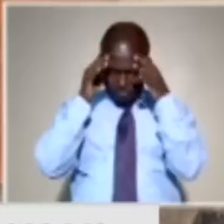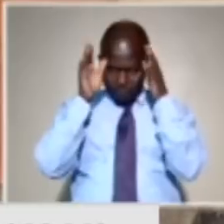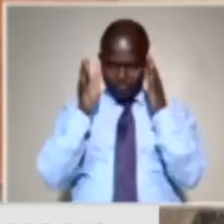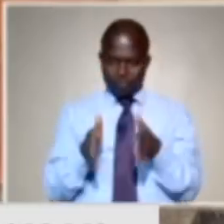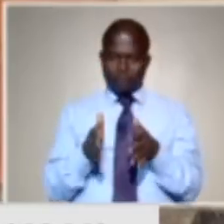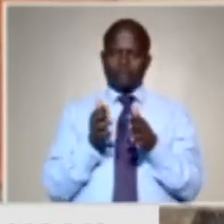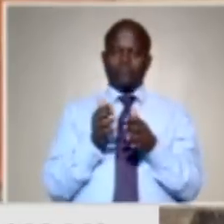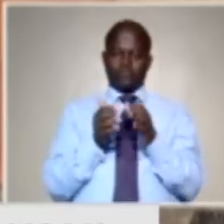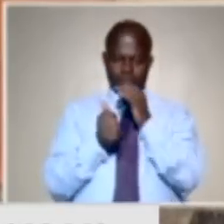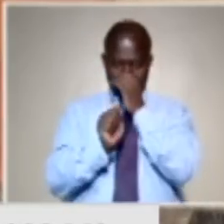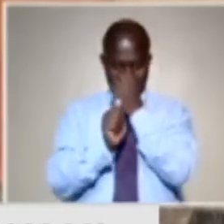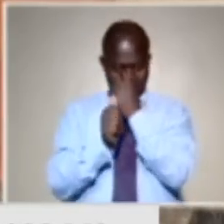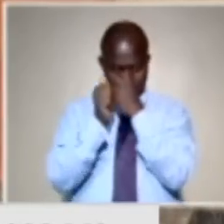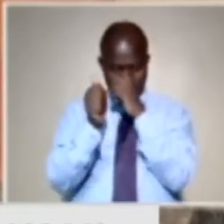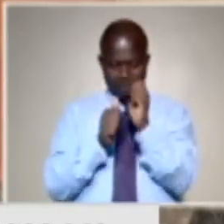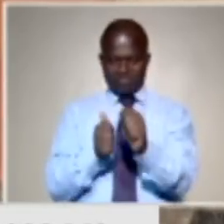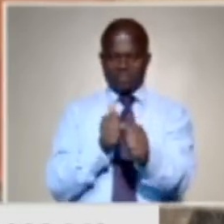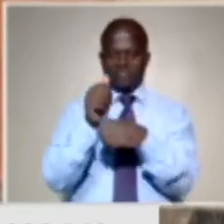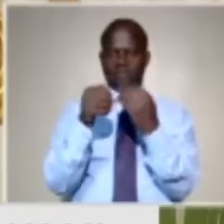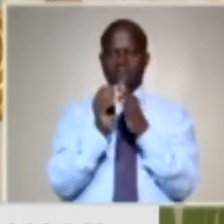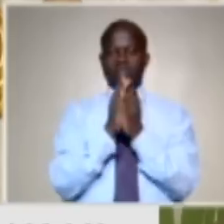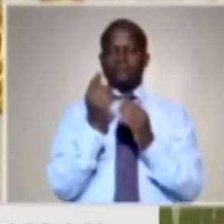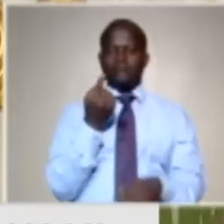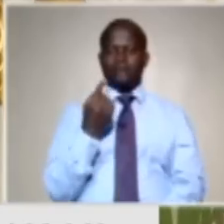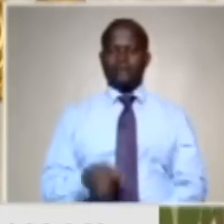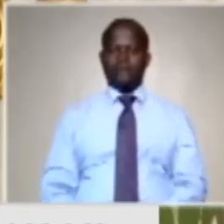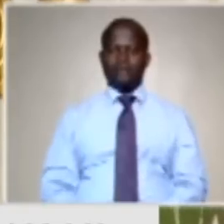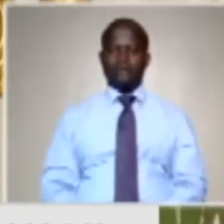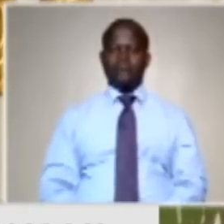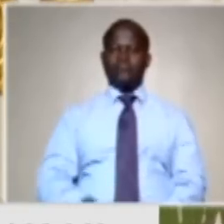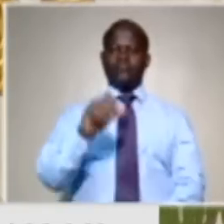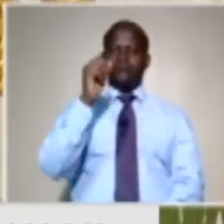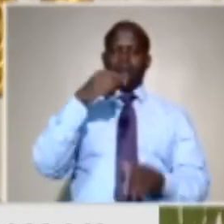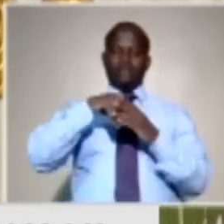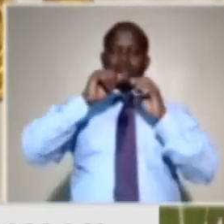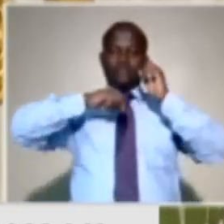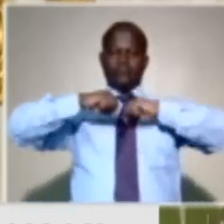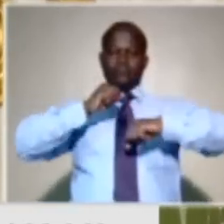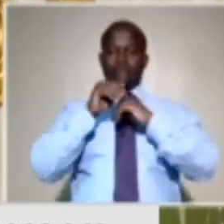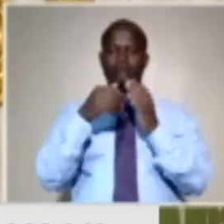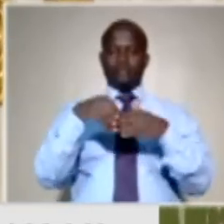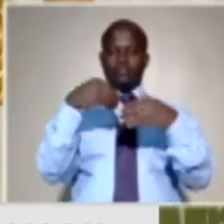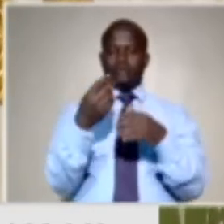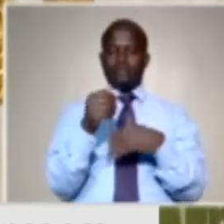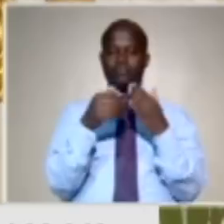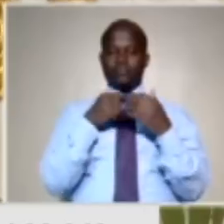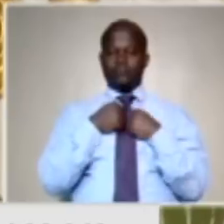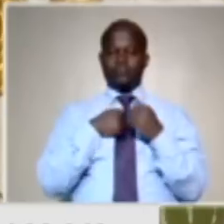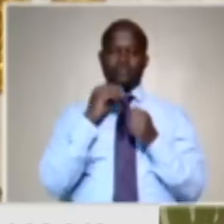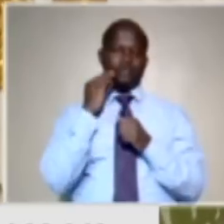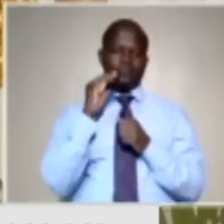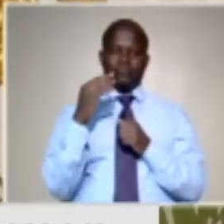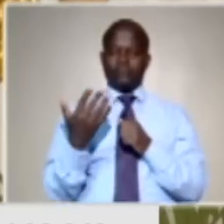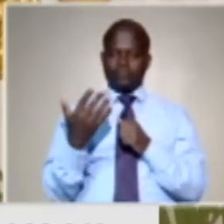ubusilamu nicyo bukurikiza kino gitabo cyonyine ubaye wa mbere muri aya marushanwa ahabwa amafaranga y'u Rwanda